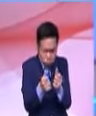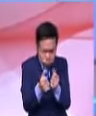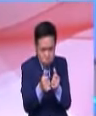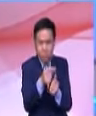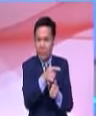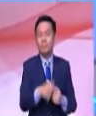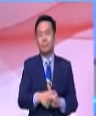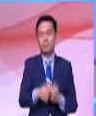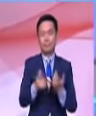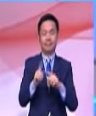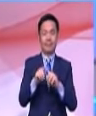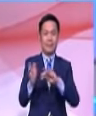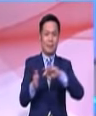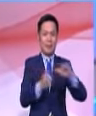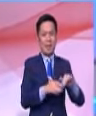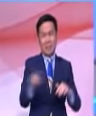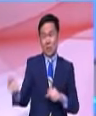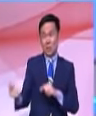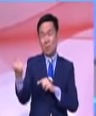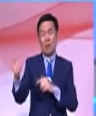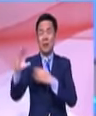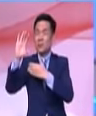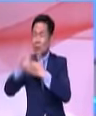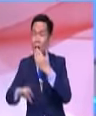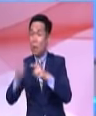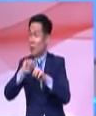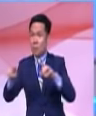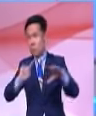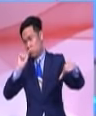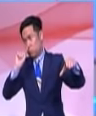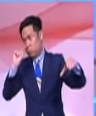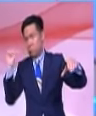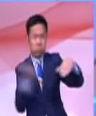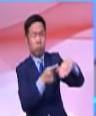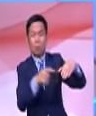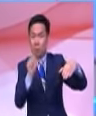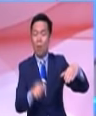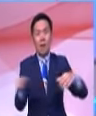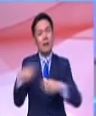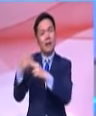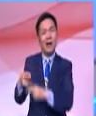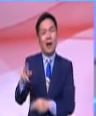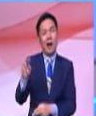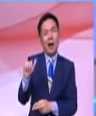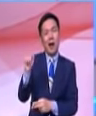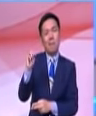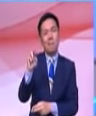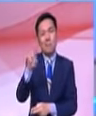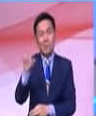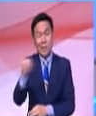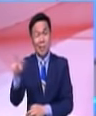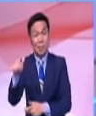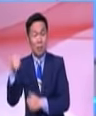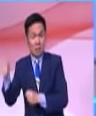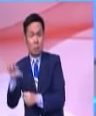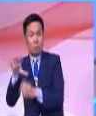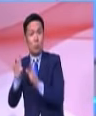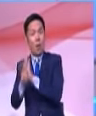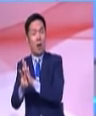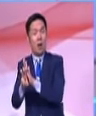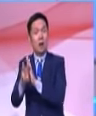Walaupun cedera namun masih mampu menjaringkan gol. Itu aksi luar biasa dipamerkan Amri Yahya ketika membantu Sabah FC